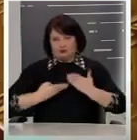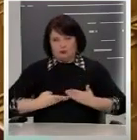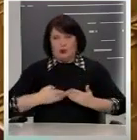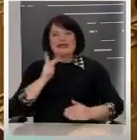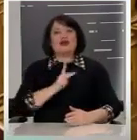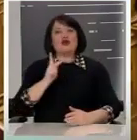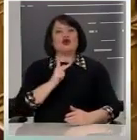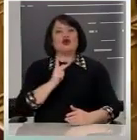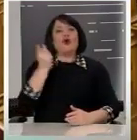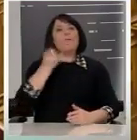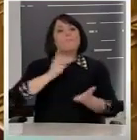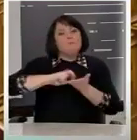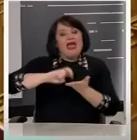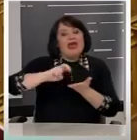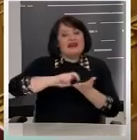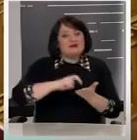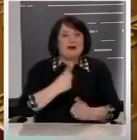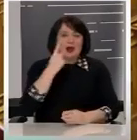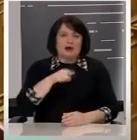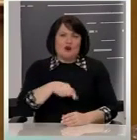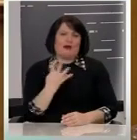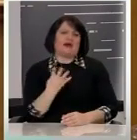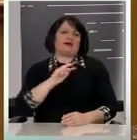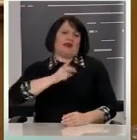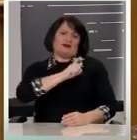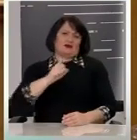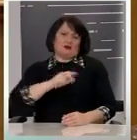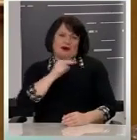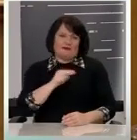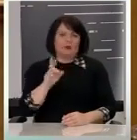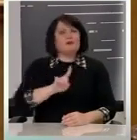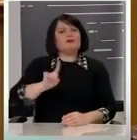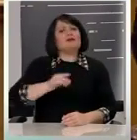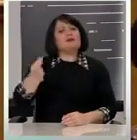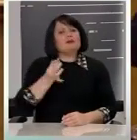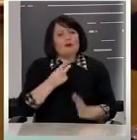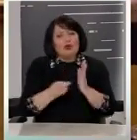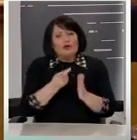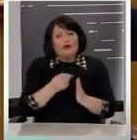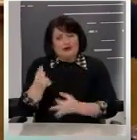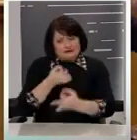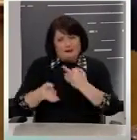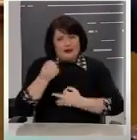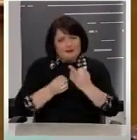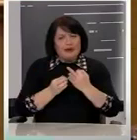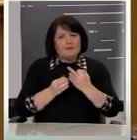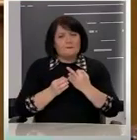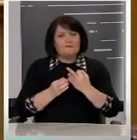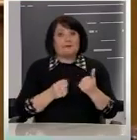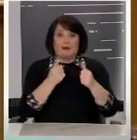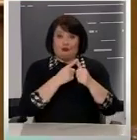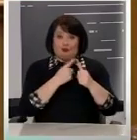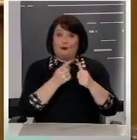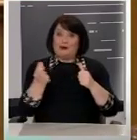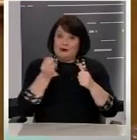κοινωνικό μέρισμα, τα 1,4 δις, που μας είπε ο κύριος Μητσοτάκης, δύο φορές αναφέρθηκε σε αυτό. Την πρώτη